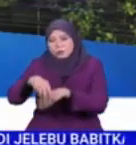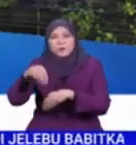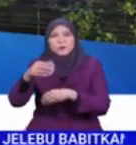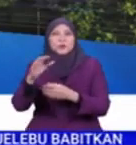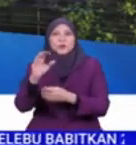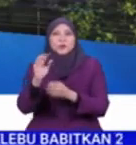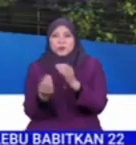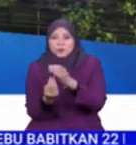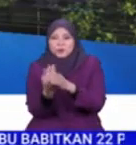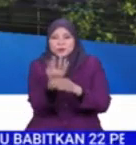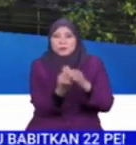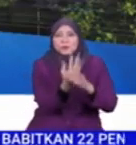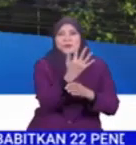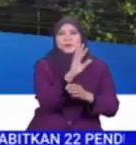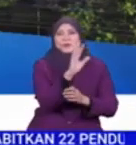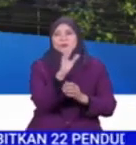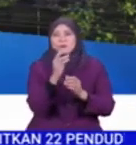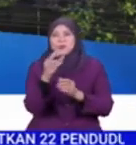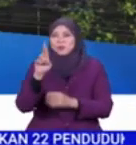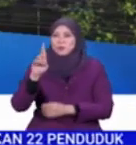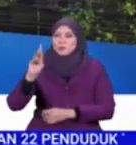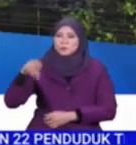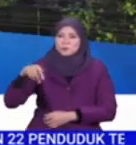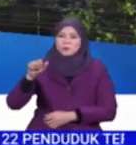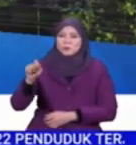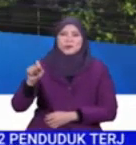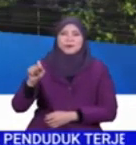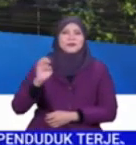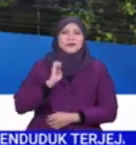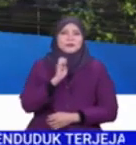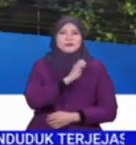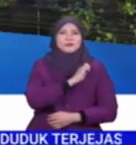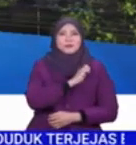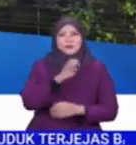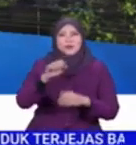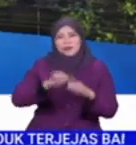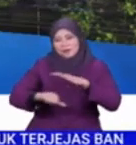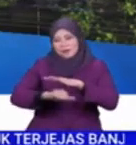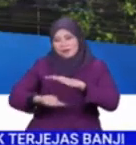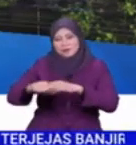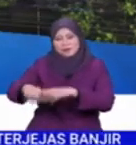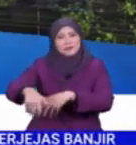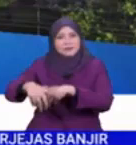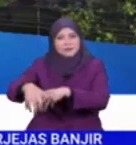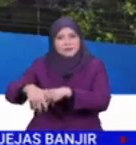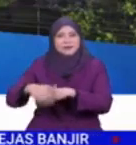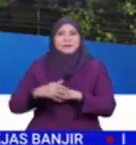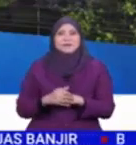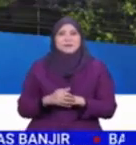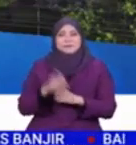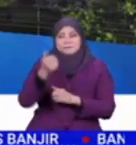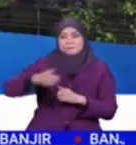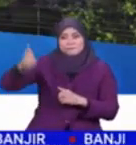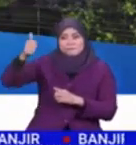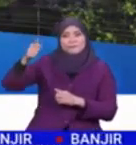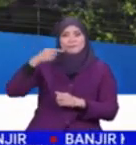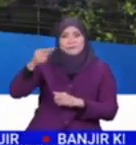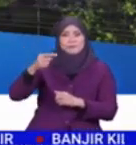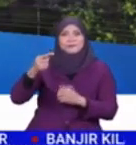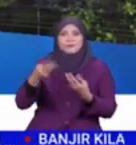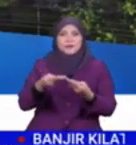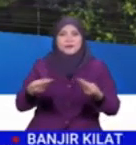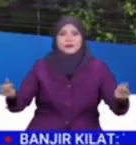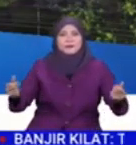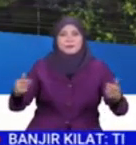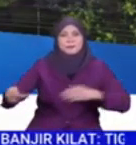untuk penghasilan makanan tenagaan esco pertanian dan industri asas tadi Negeri Datuk Bakrie sawer berkata tanah Riza